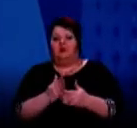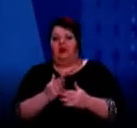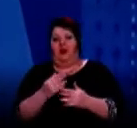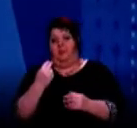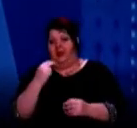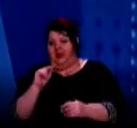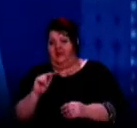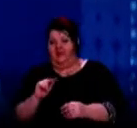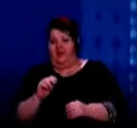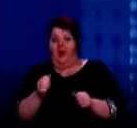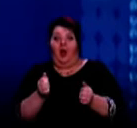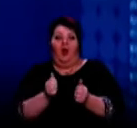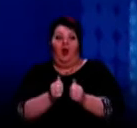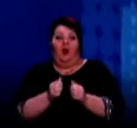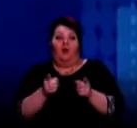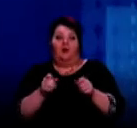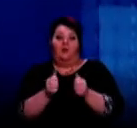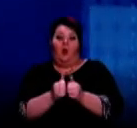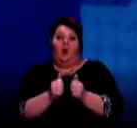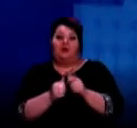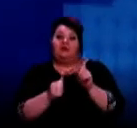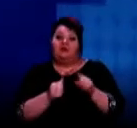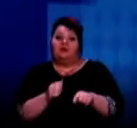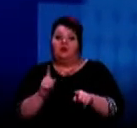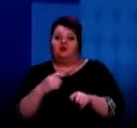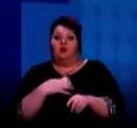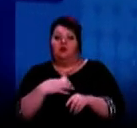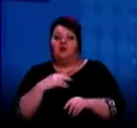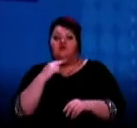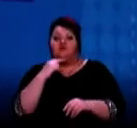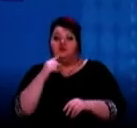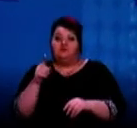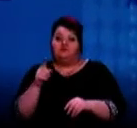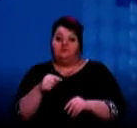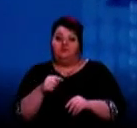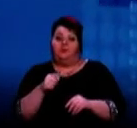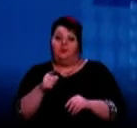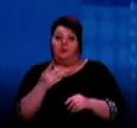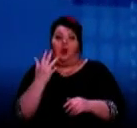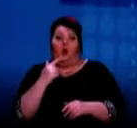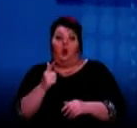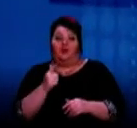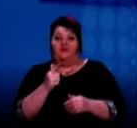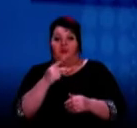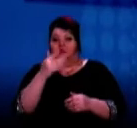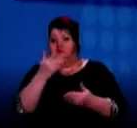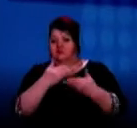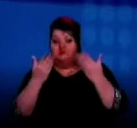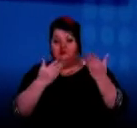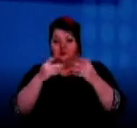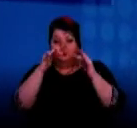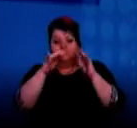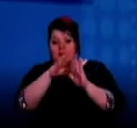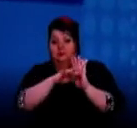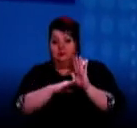Але поряд із тим, на що хотілося б заакцентувати увагу, коли ви знайомитеся з тим асортиментом,